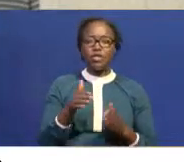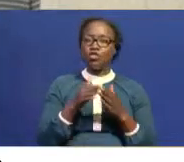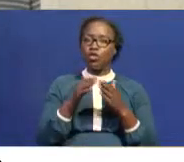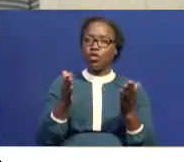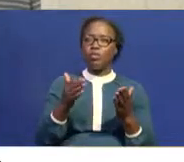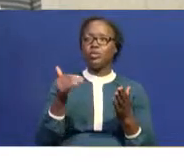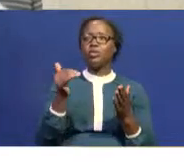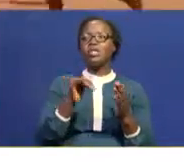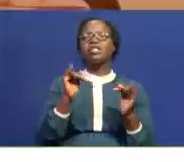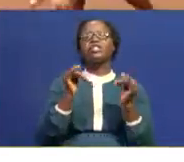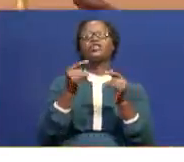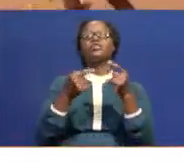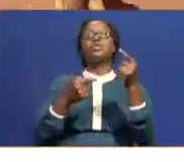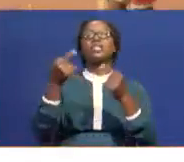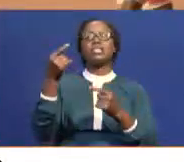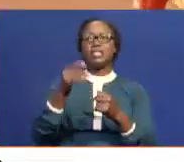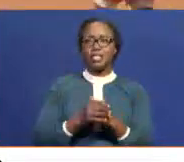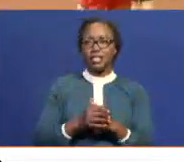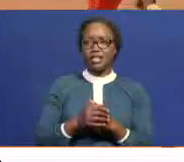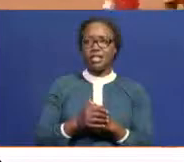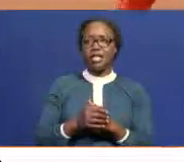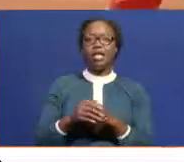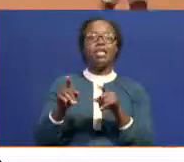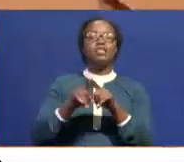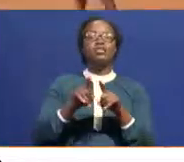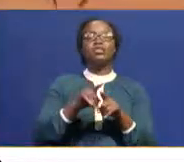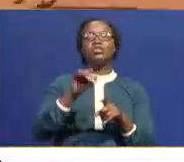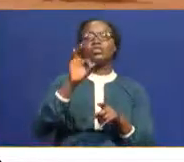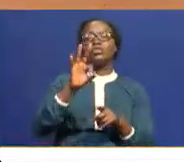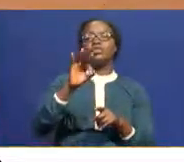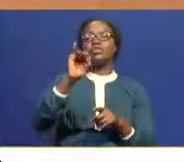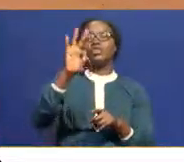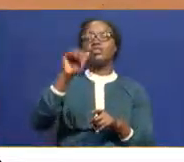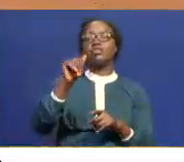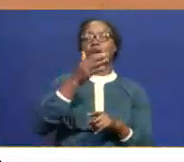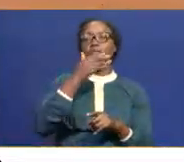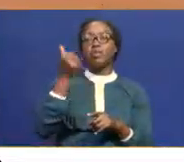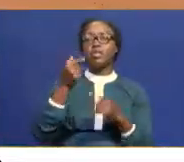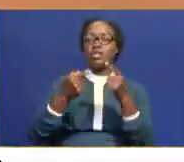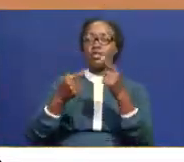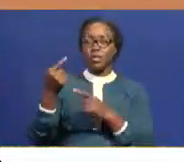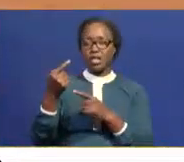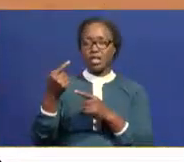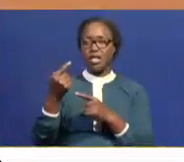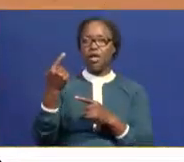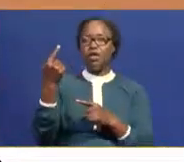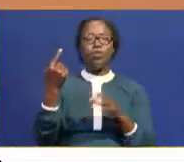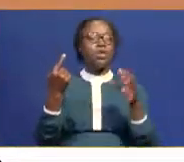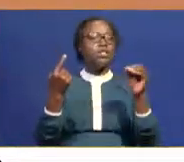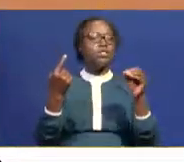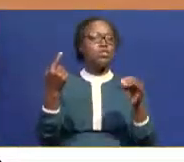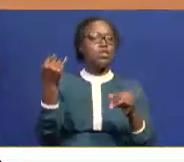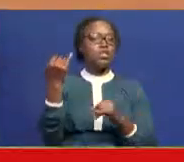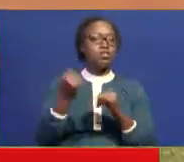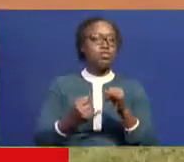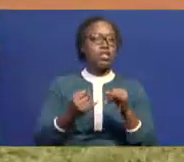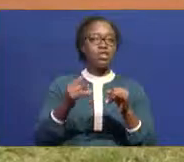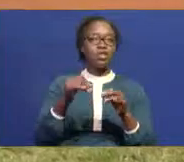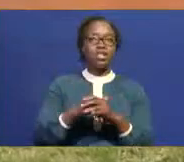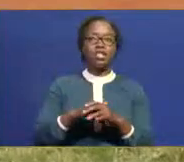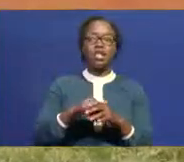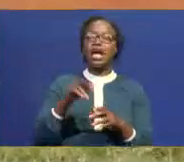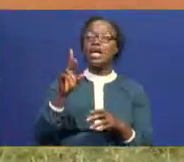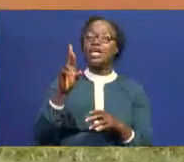to any new winners. Wakati wa FIFA Best ilishinda Kibiru FC bao moja kwa bila kwenye finali iliyochezwa katika uwanja wa